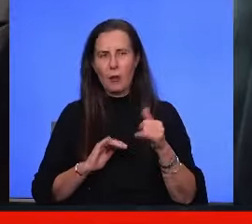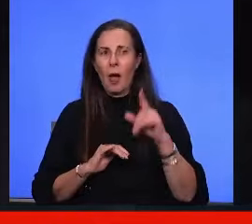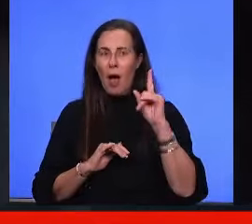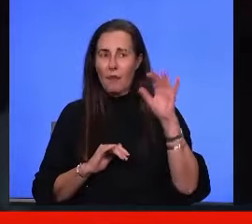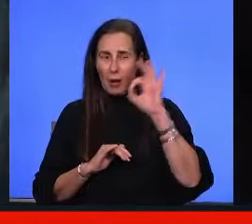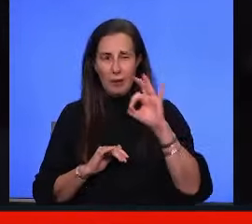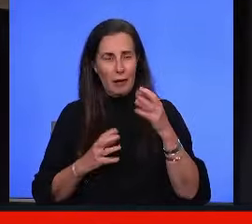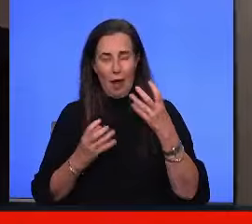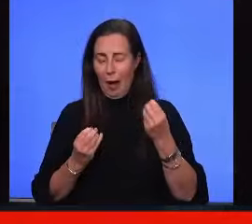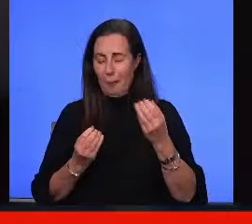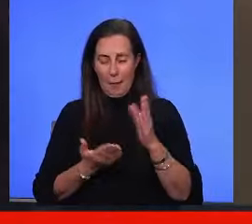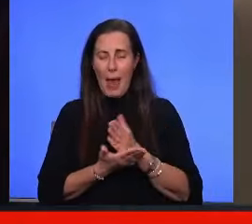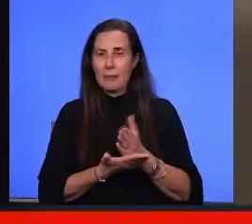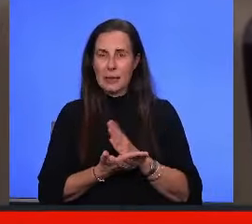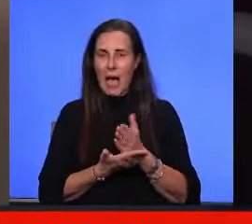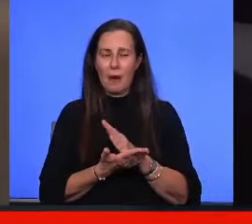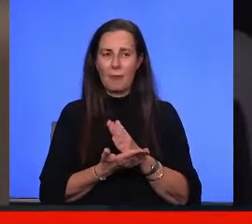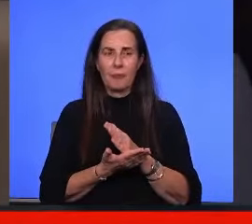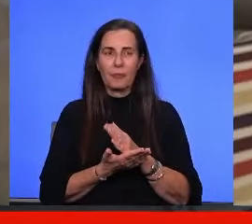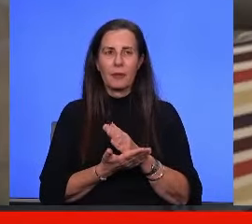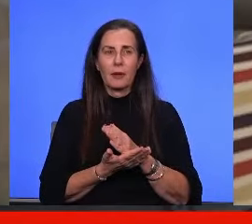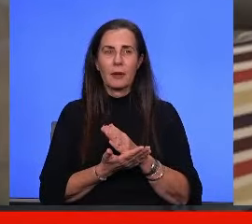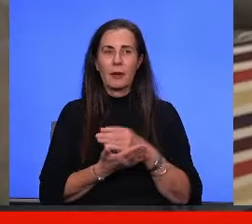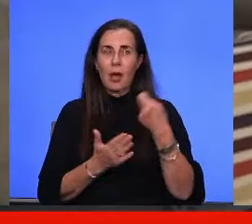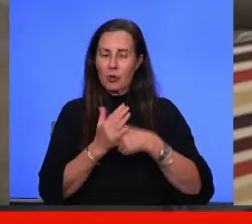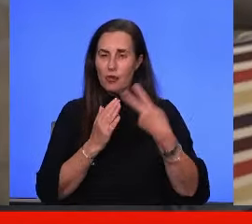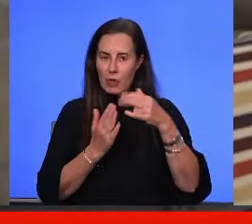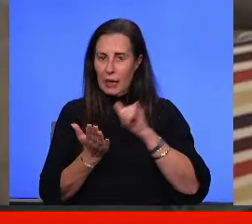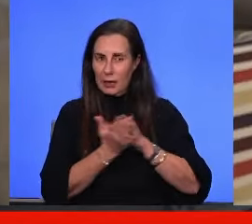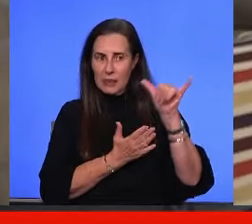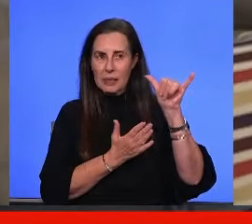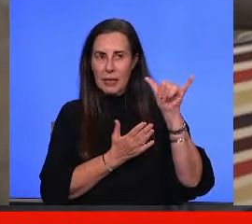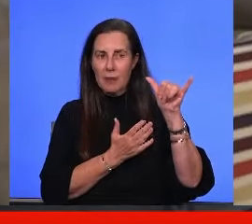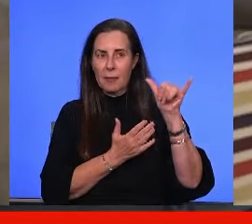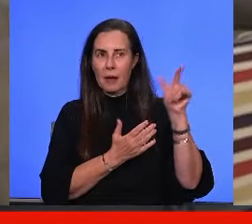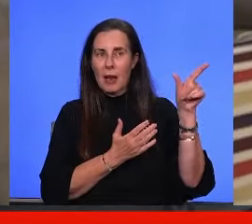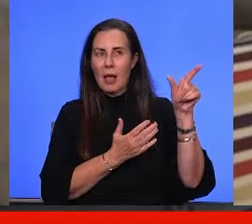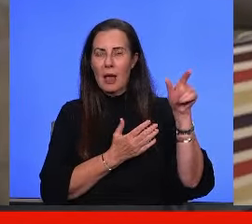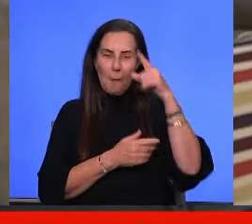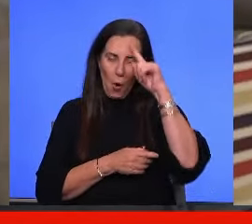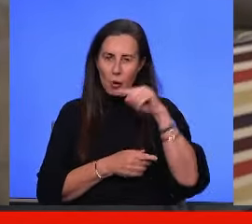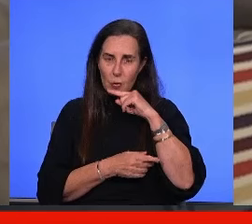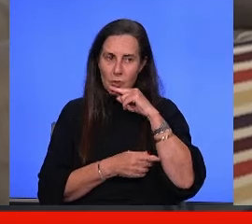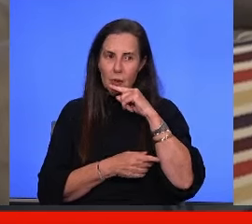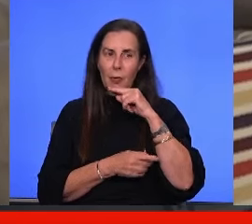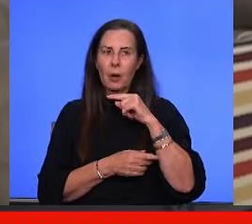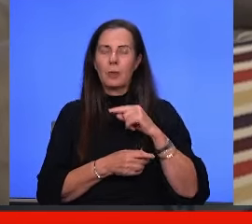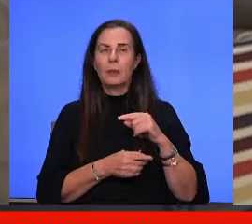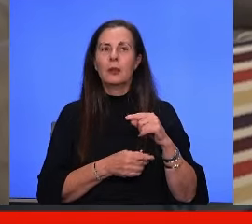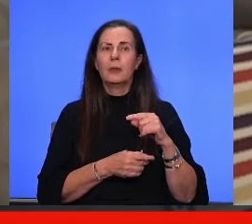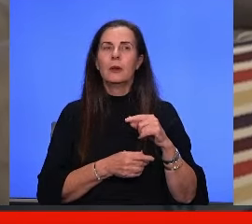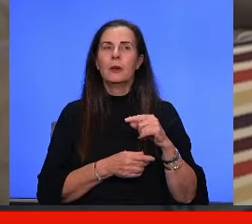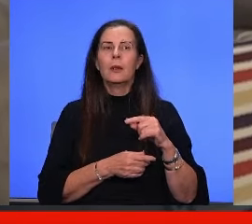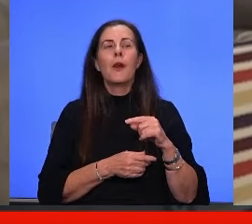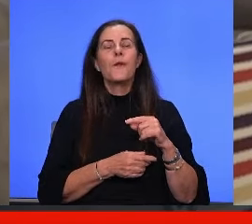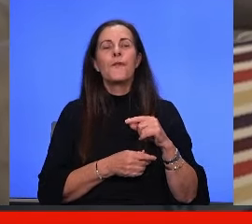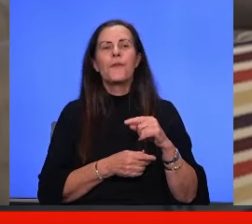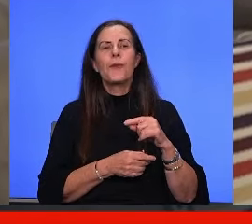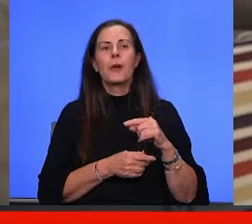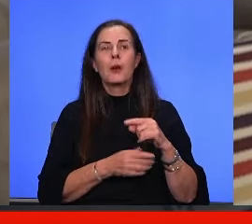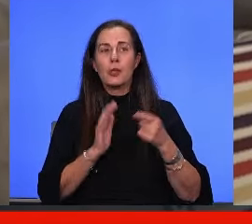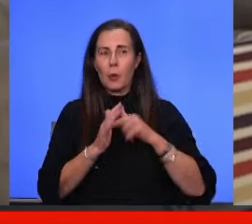עדיין רבים נופלים בין הכיסאות. רכשתי שני כרטיסי טיסה לליסבון דרך אידרימס. זה